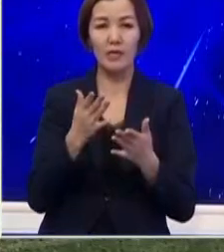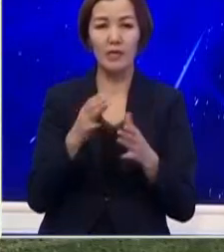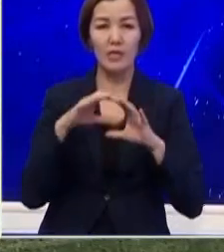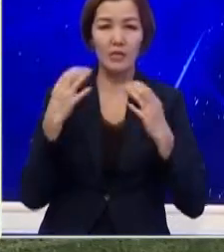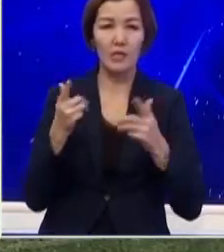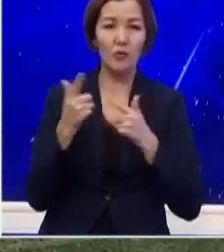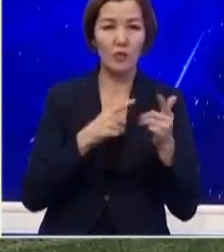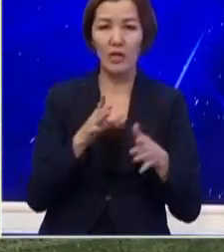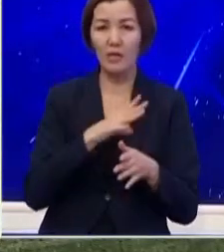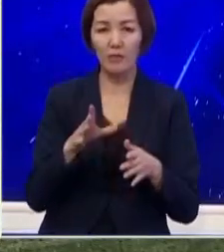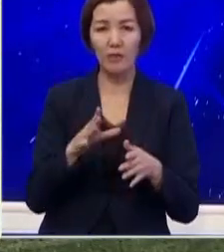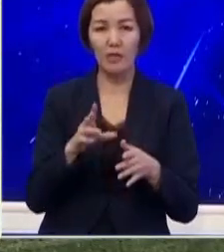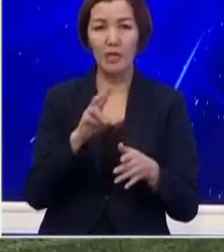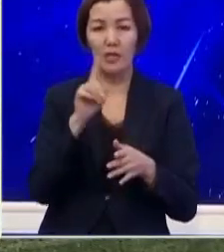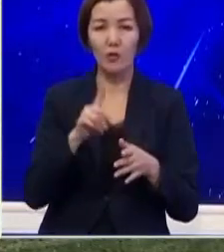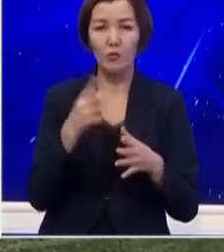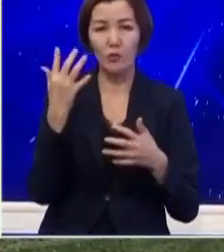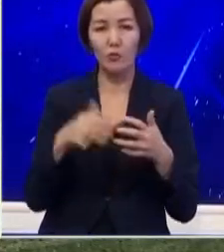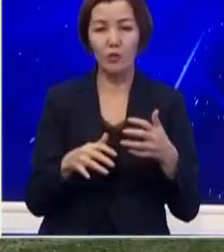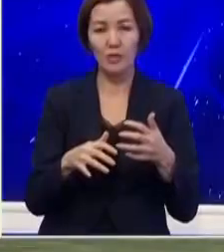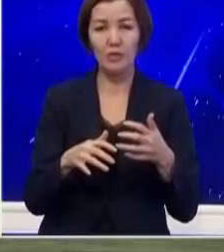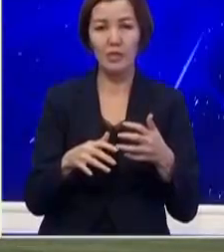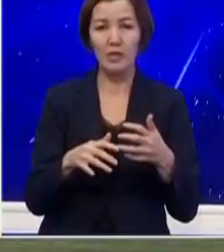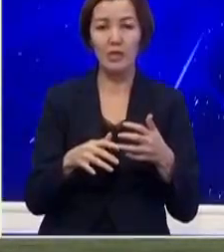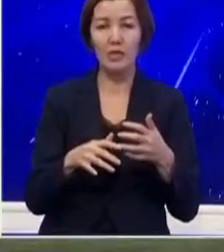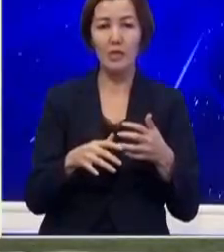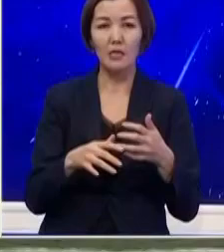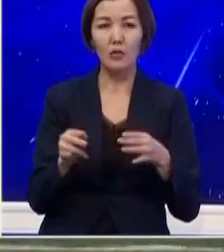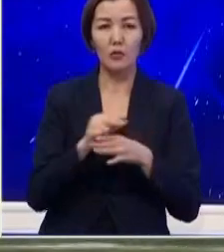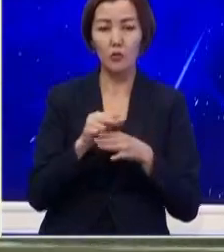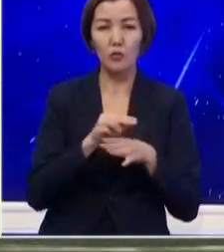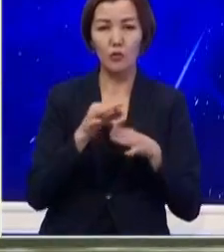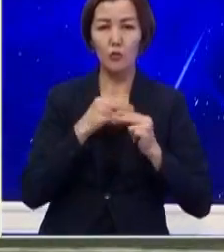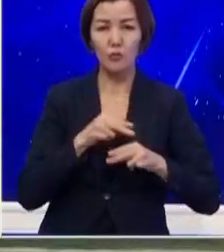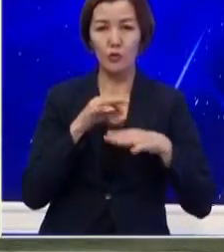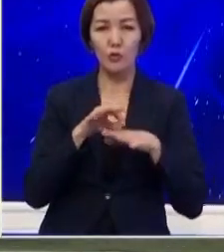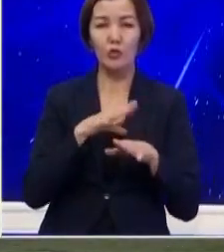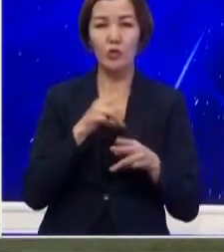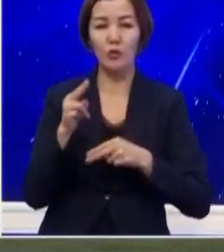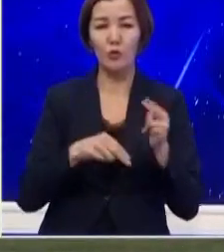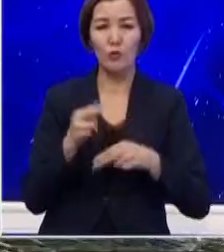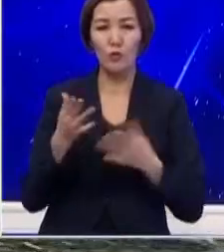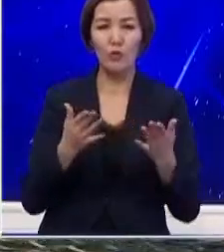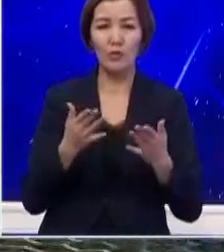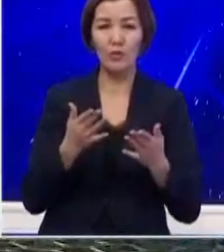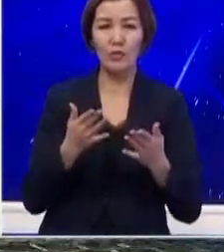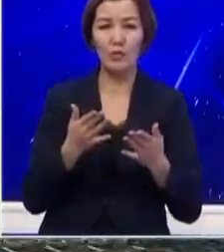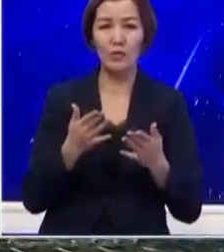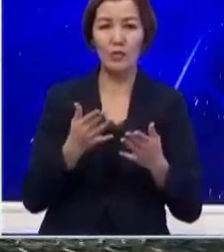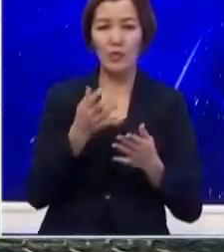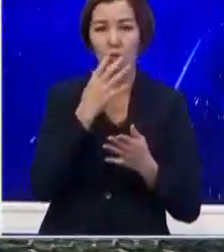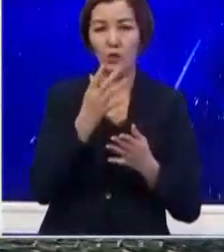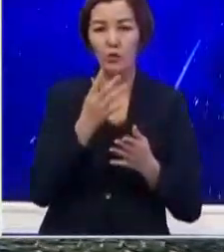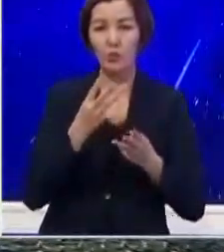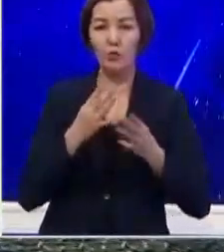стадион дайын емес. Сондықтан наурыз айының ортасында қосалқы алаңына жөндеу жұмыстары жүргізіледі. Құрылыс жұмыстары негізінен алаңды жылыту